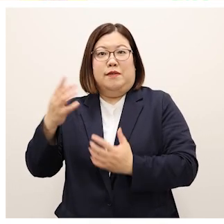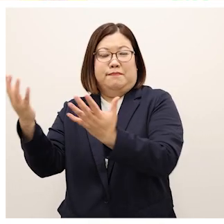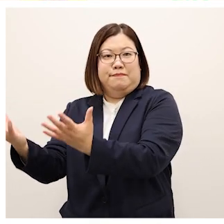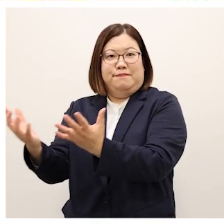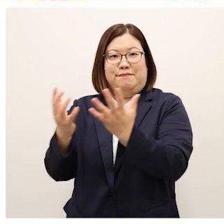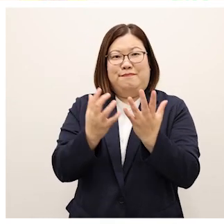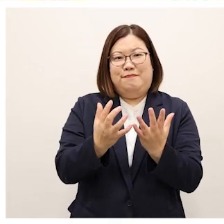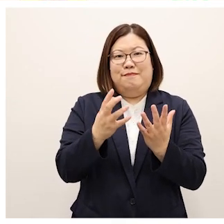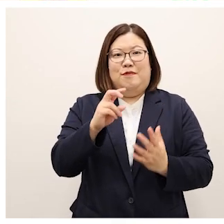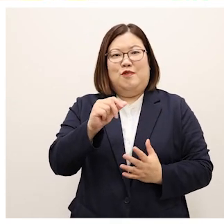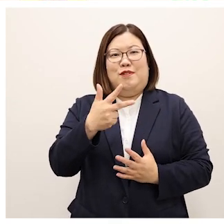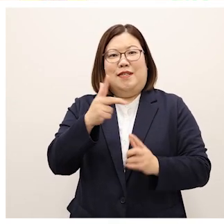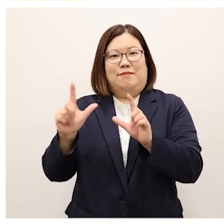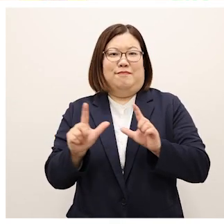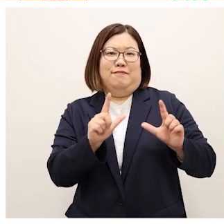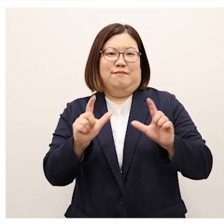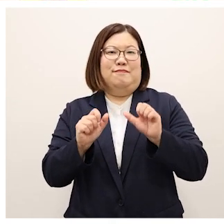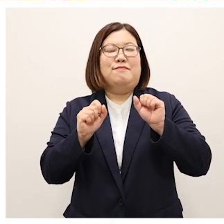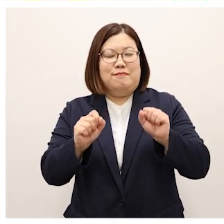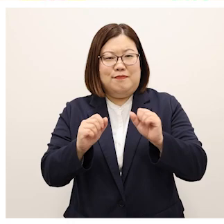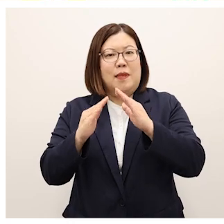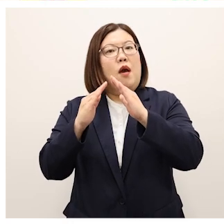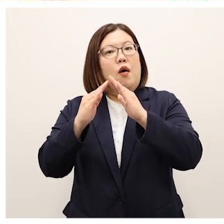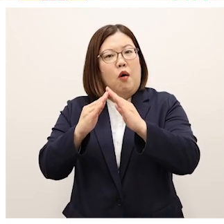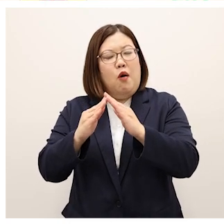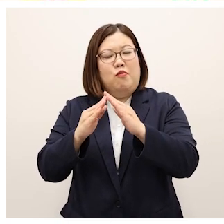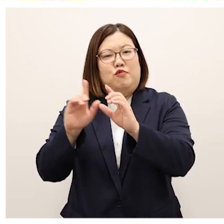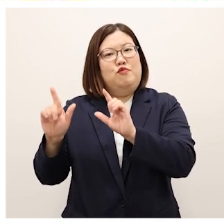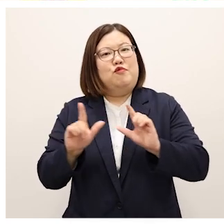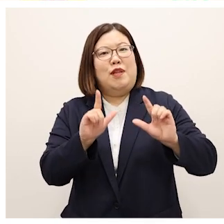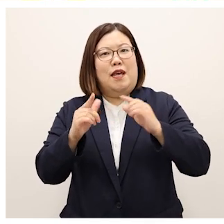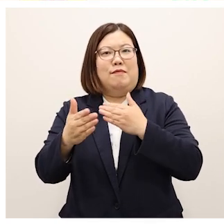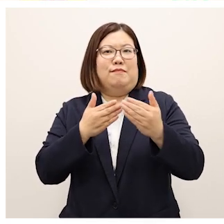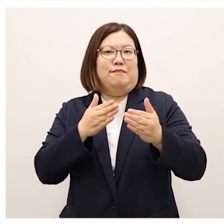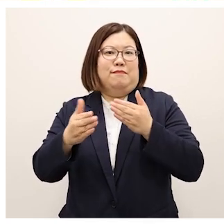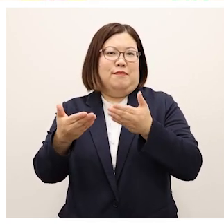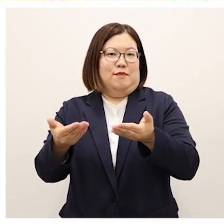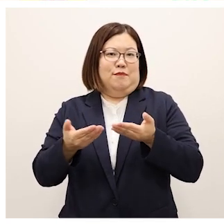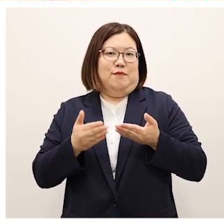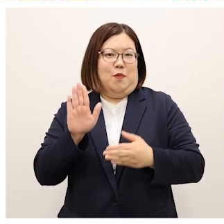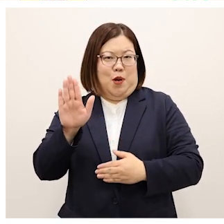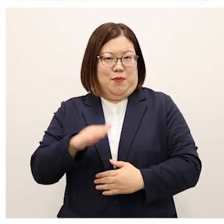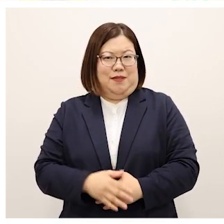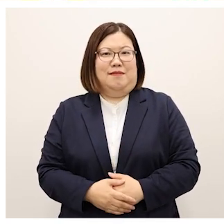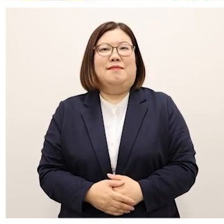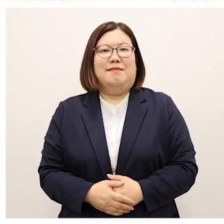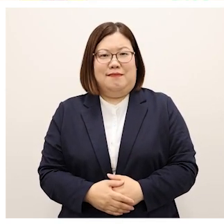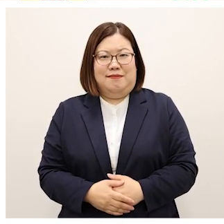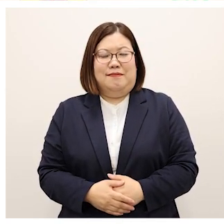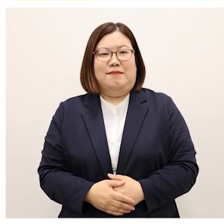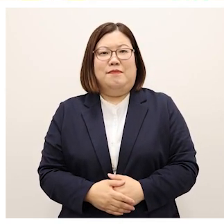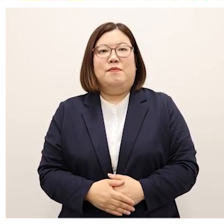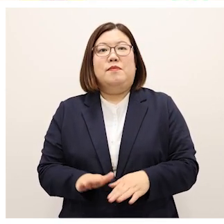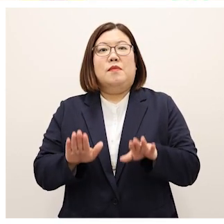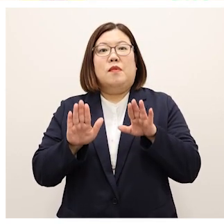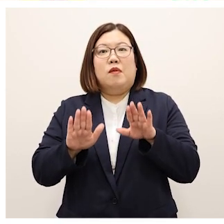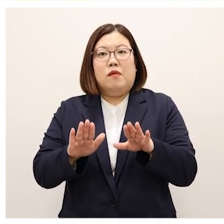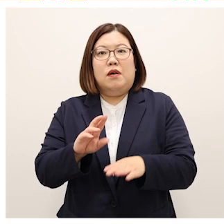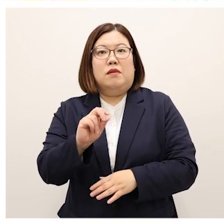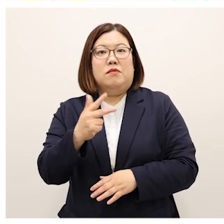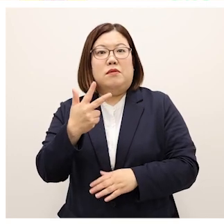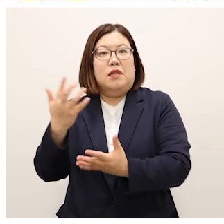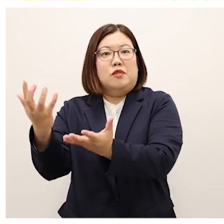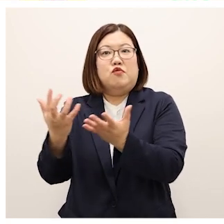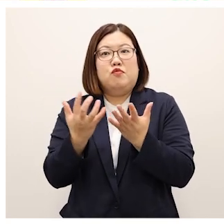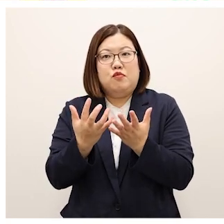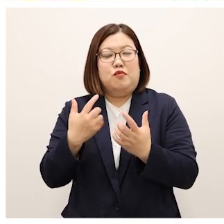パロアル都市の中学生16名が土浦市に滞在し、市内の中学生の家庭でホームステイを体験いたします